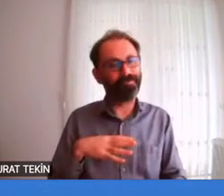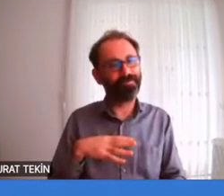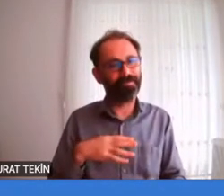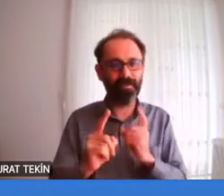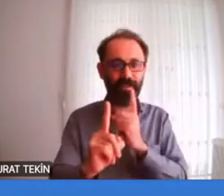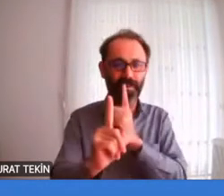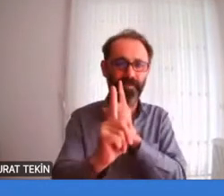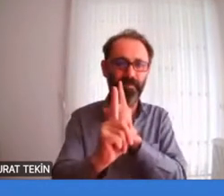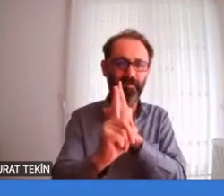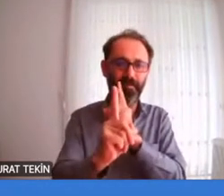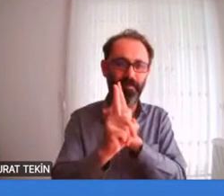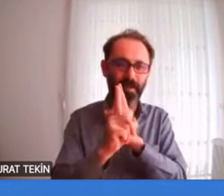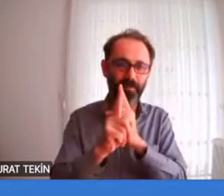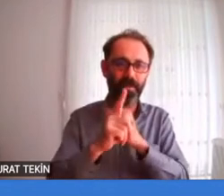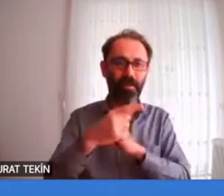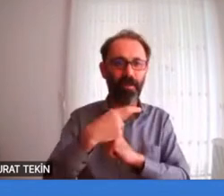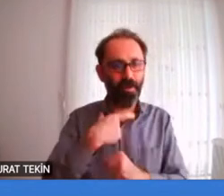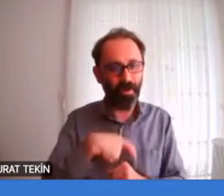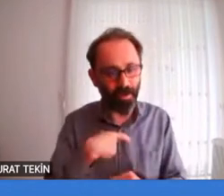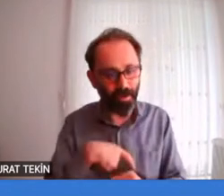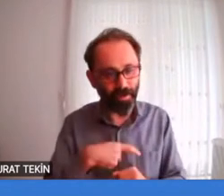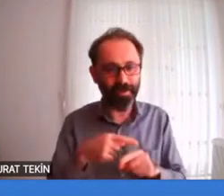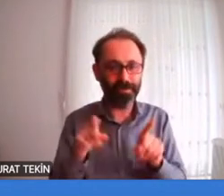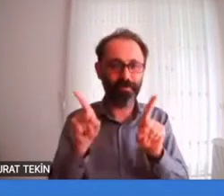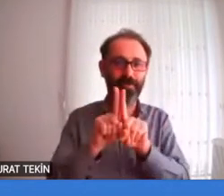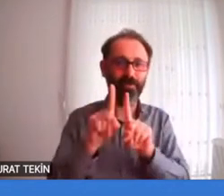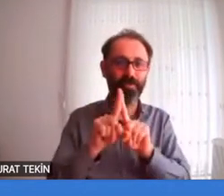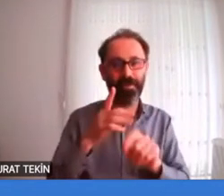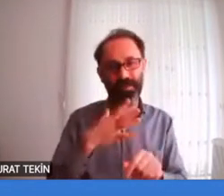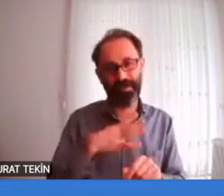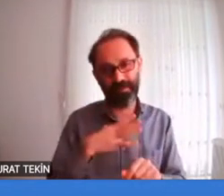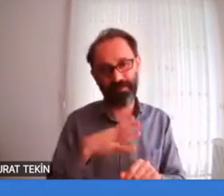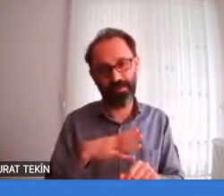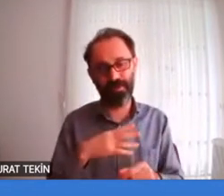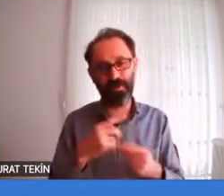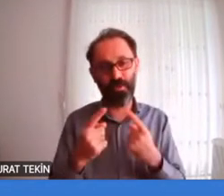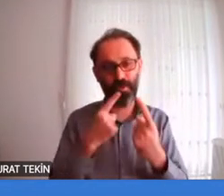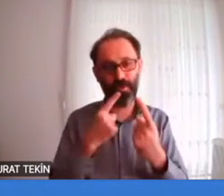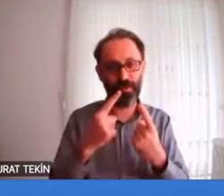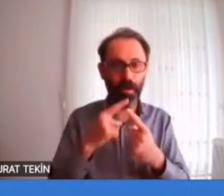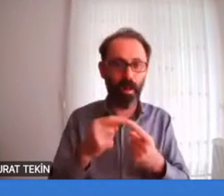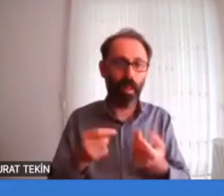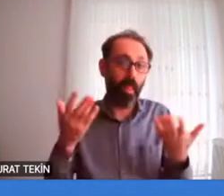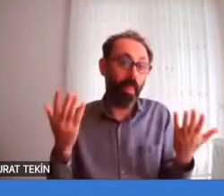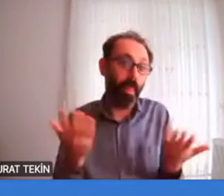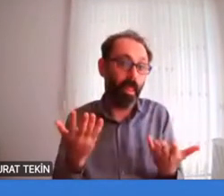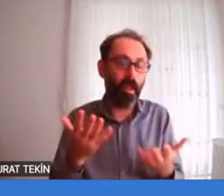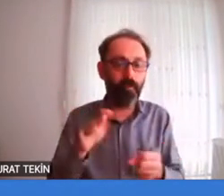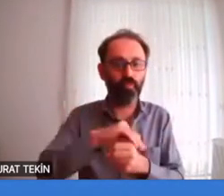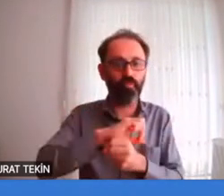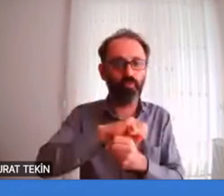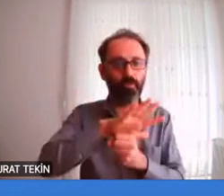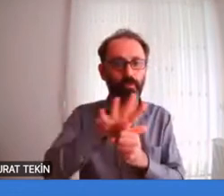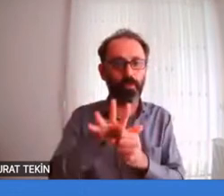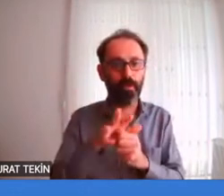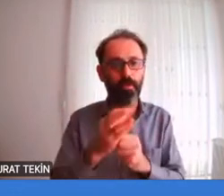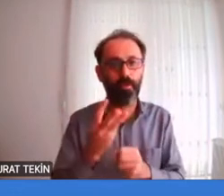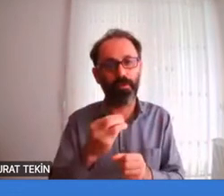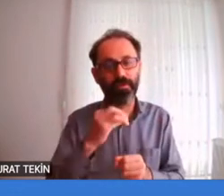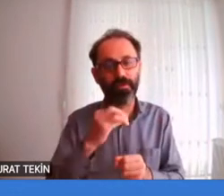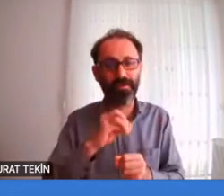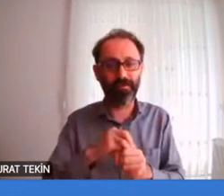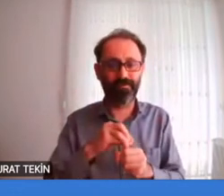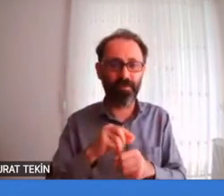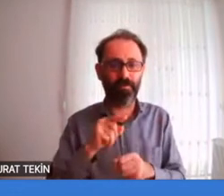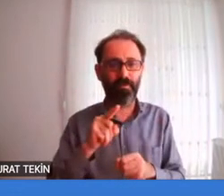bir buluşma gerçekleştirebilmekte. Dediğim gibi maalesef pandemi nedeniyle bunu şu an bugün için yapamadık ama